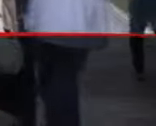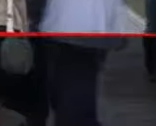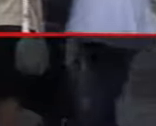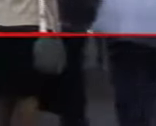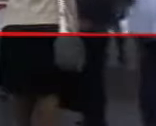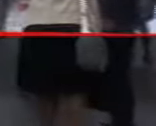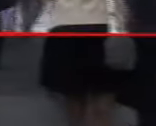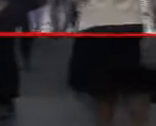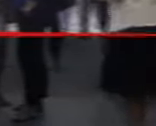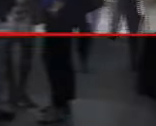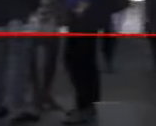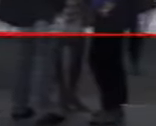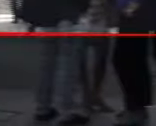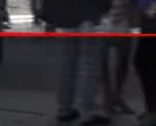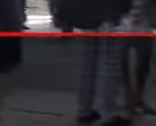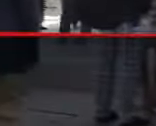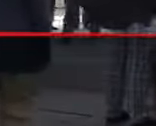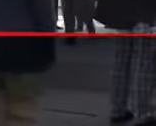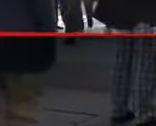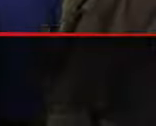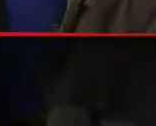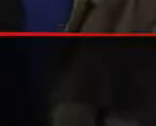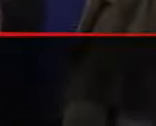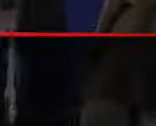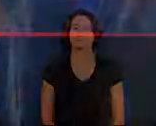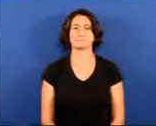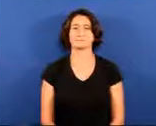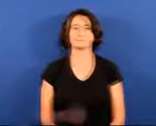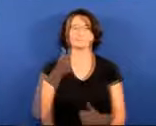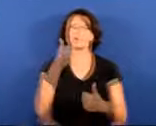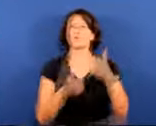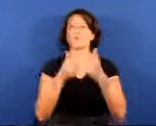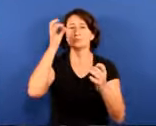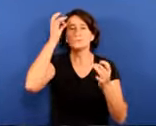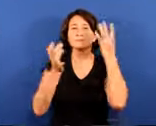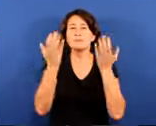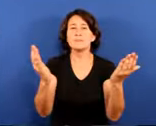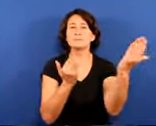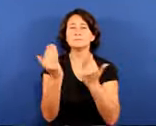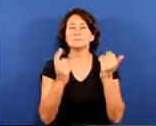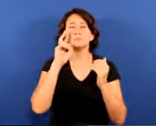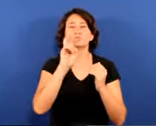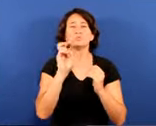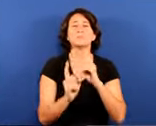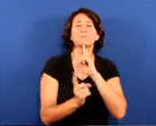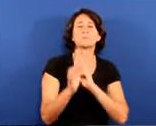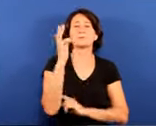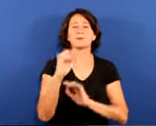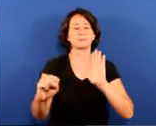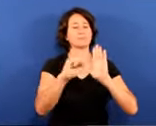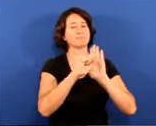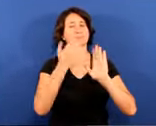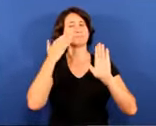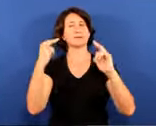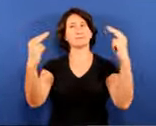Hemendik aurrera Bilbok eta Bizkaiak marka bat izango dute biak batera identifikatu eta munduan zehar sustatuko dituena. Bilbao Bizkaia